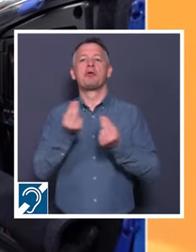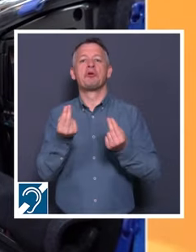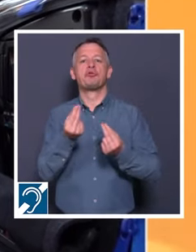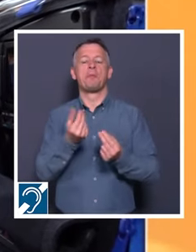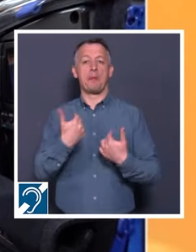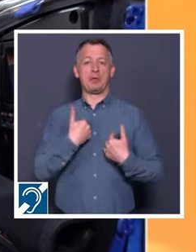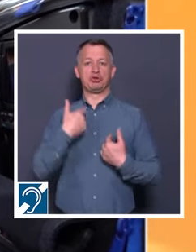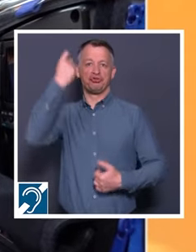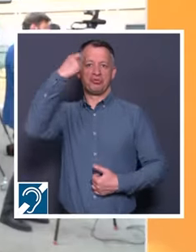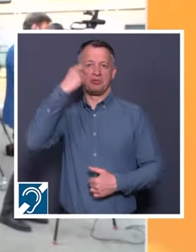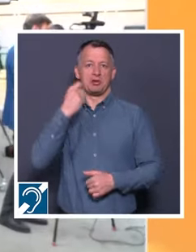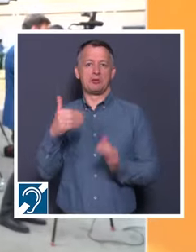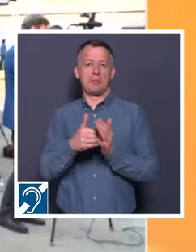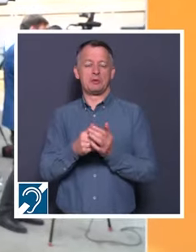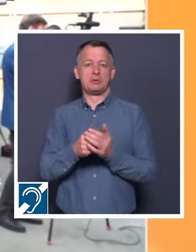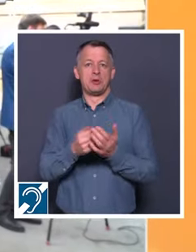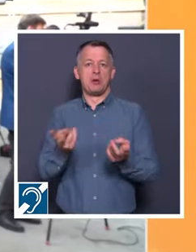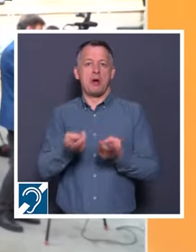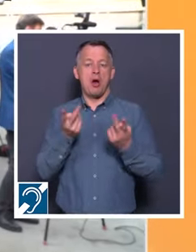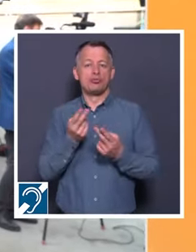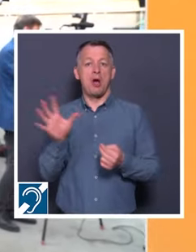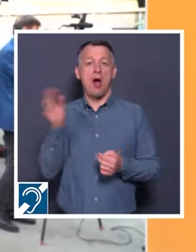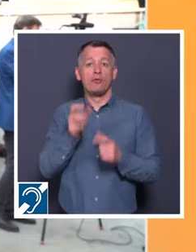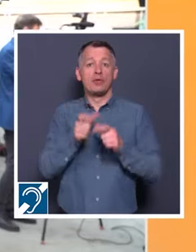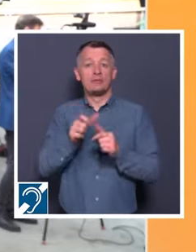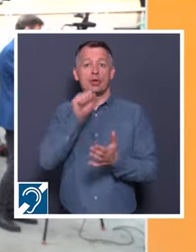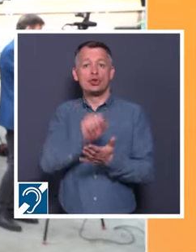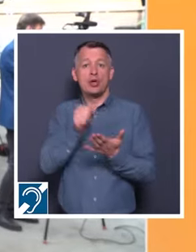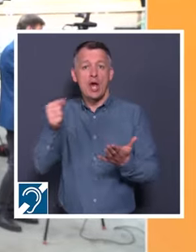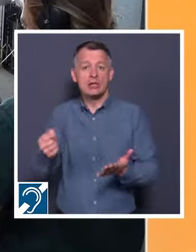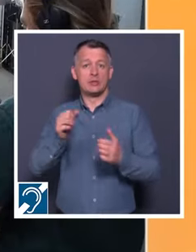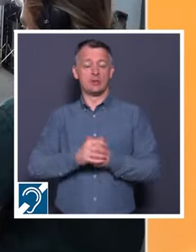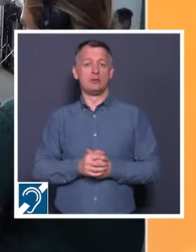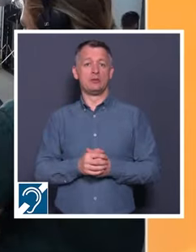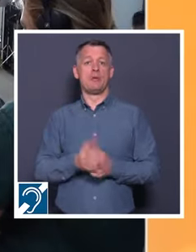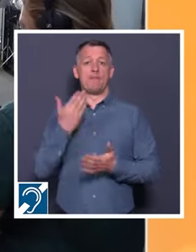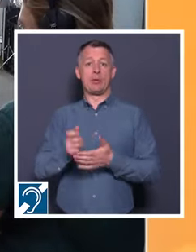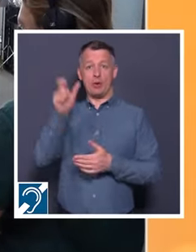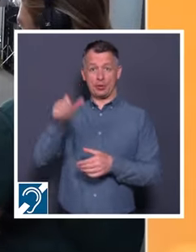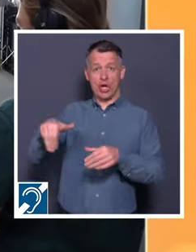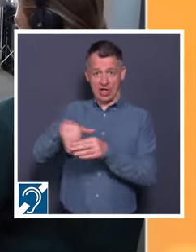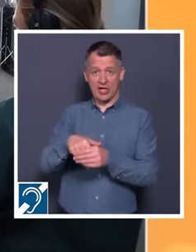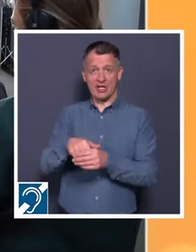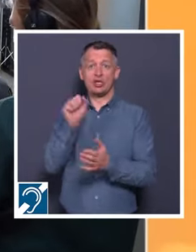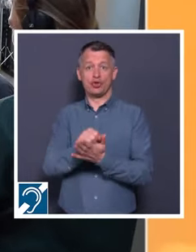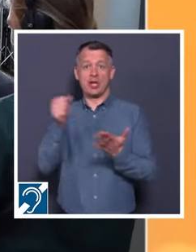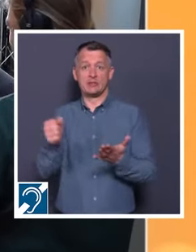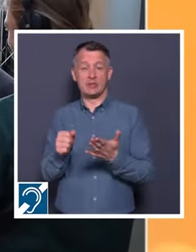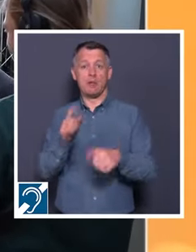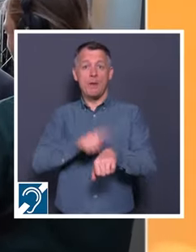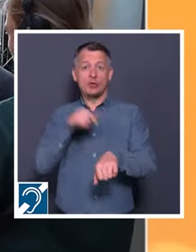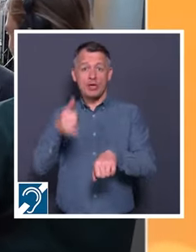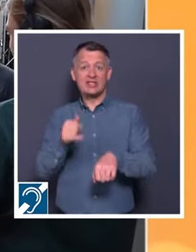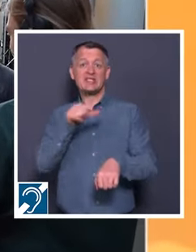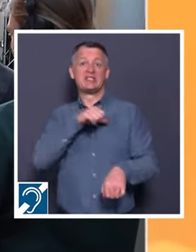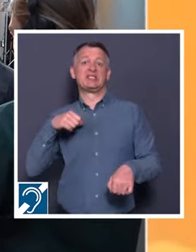pe mine cetățean ar trebui să mă intereseze de jurnaliști și de jurnalism. Pentru că jurnaliștii, în momentul ăsta, sunt singurii